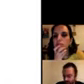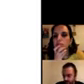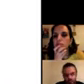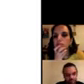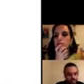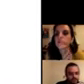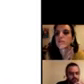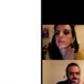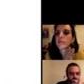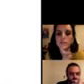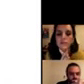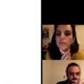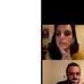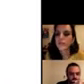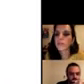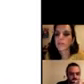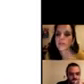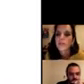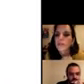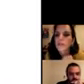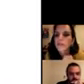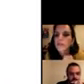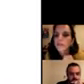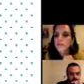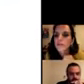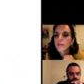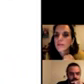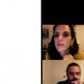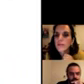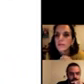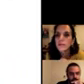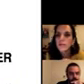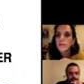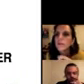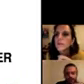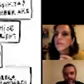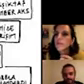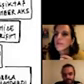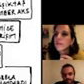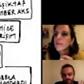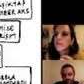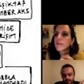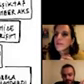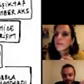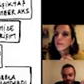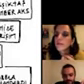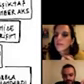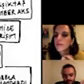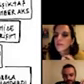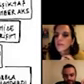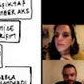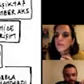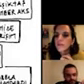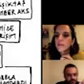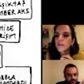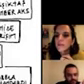Sanıyorum sona yaklaşıyorum. Bunları zaten Kabataş özelinde konuşmadığımız için bunlara hiç girmek istemiyorum. Hızlı hızlı geçiyorum. Bizim Miro'muz yoktu. Miro